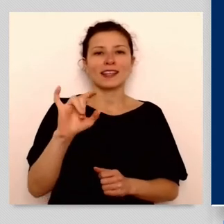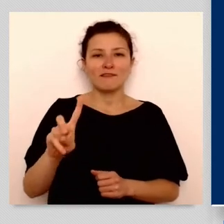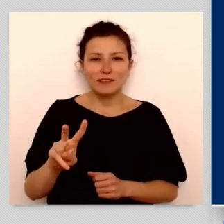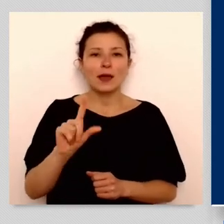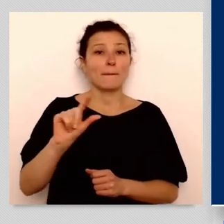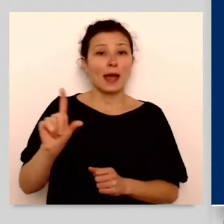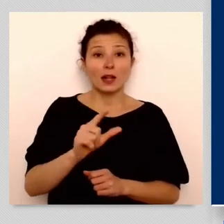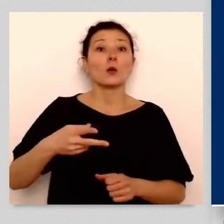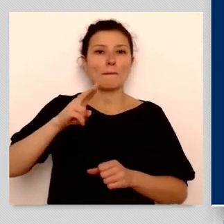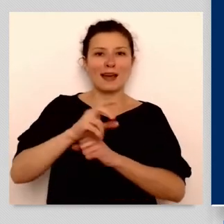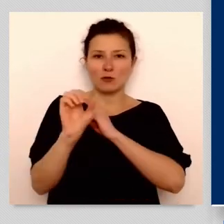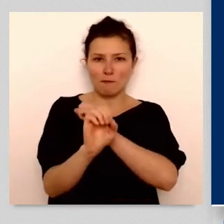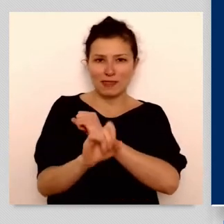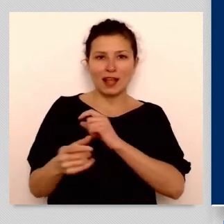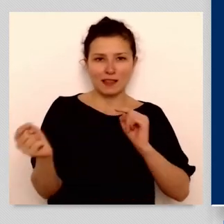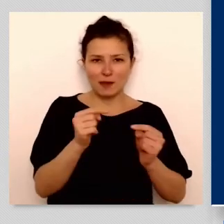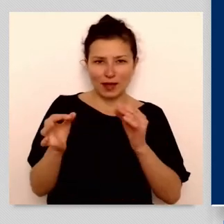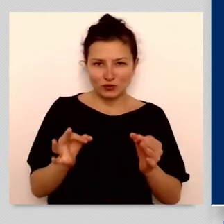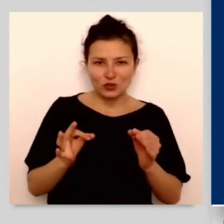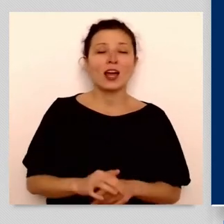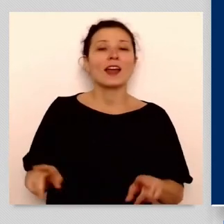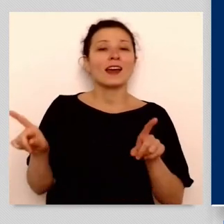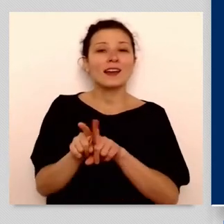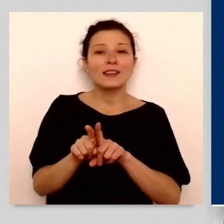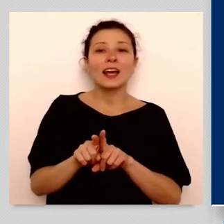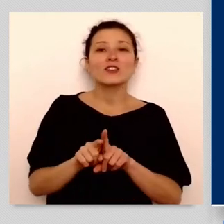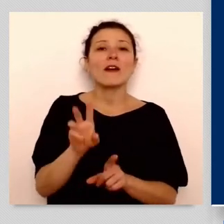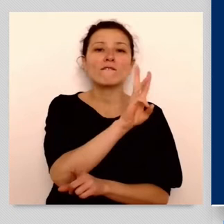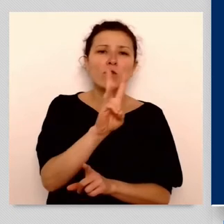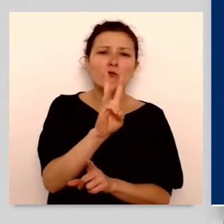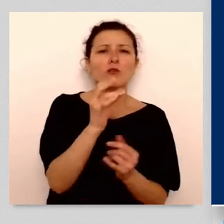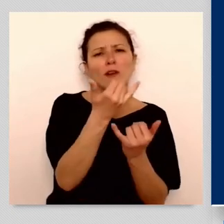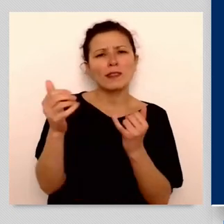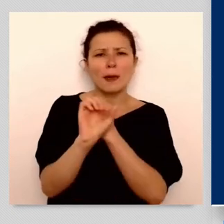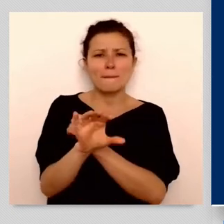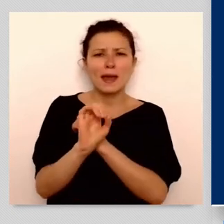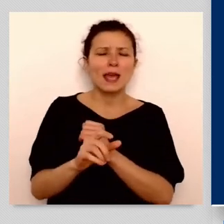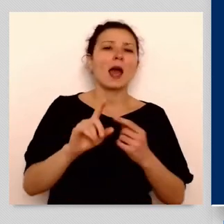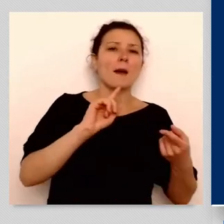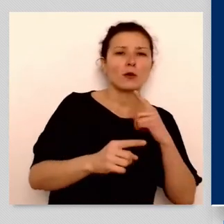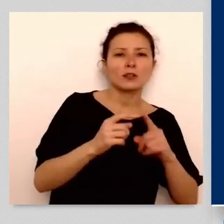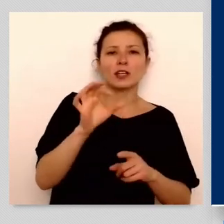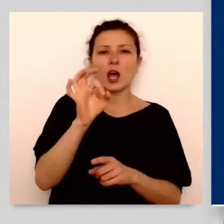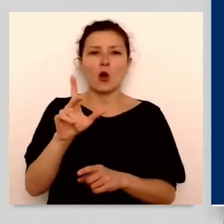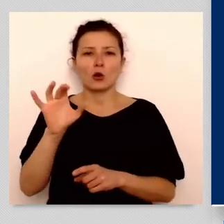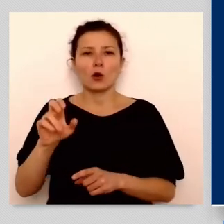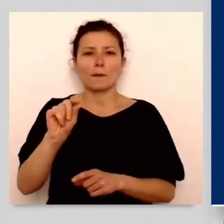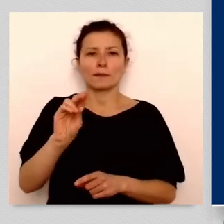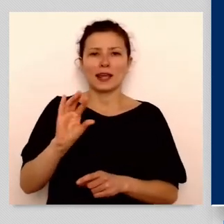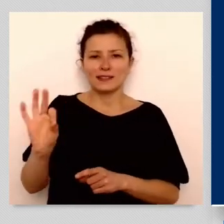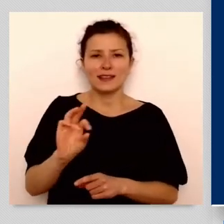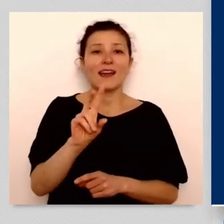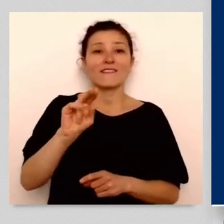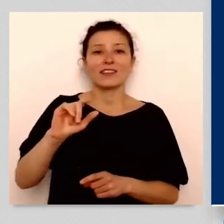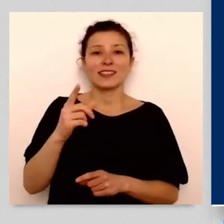patronem medialnym tej debaty, ale także portale innych mediów, Polityki, OKPress i Wideokodu.